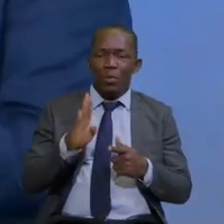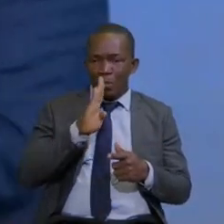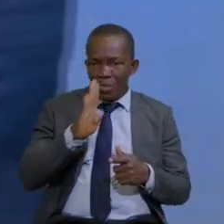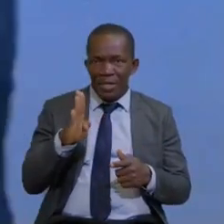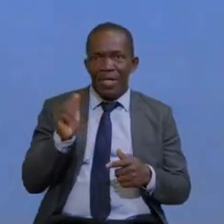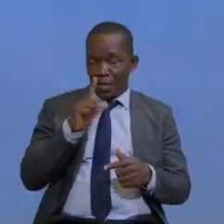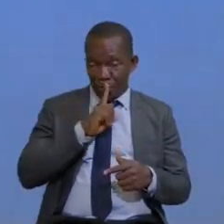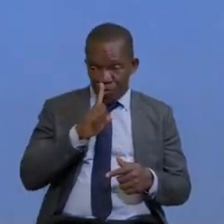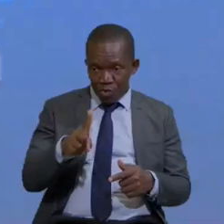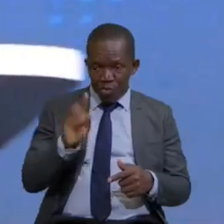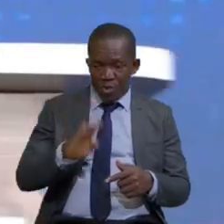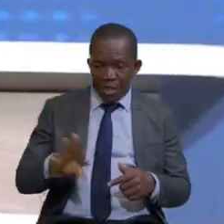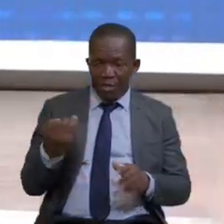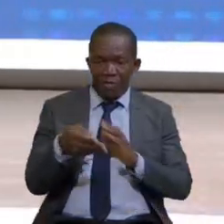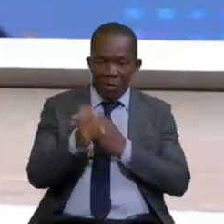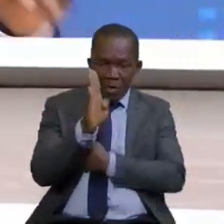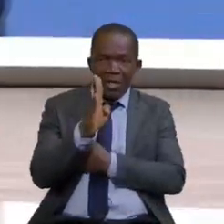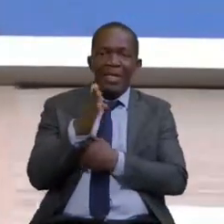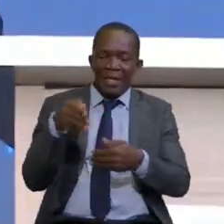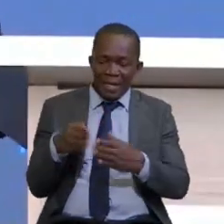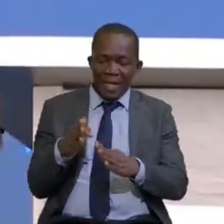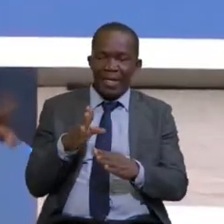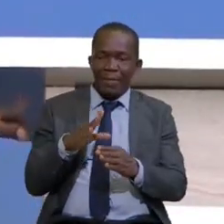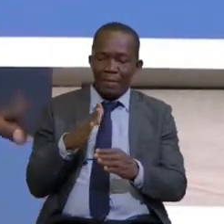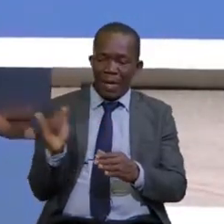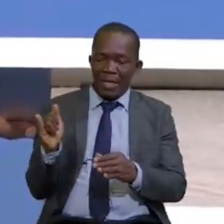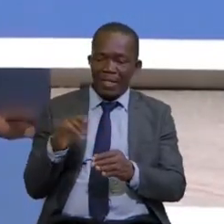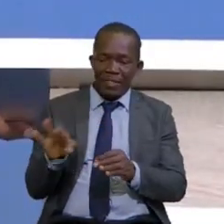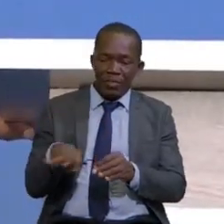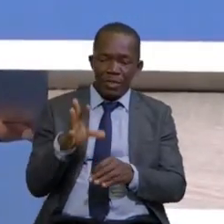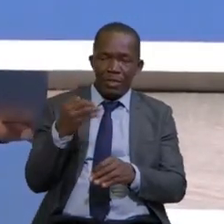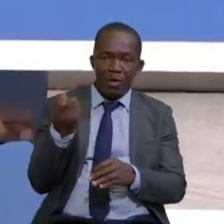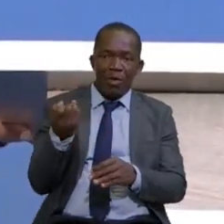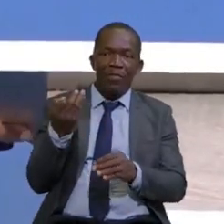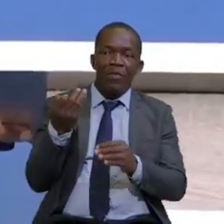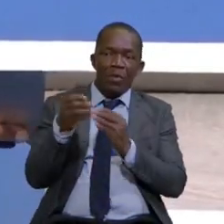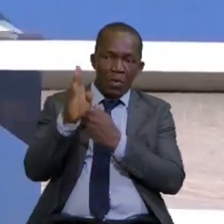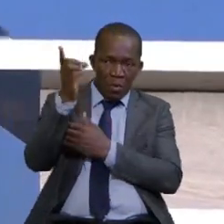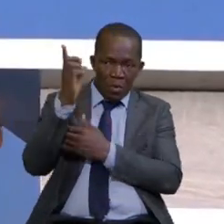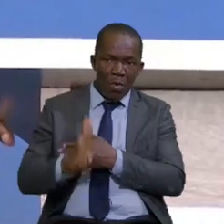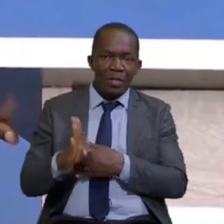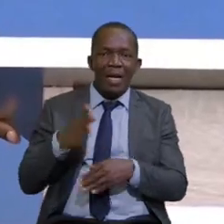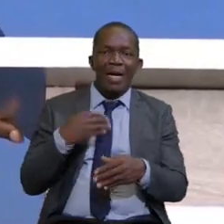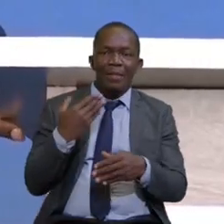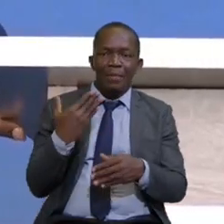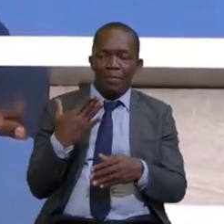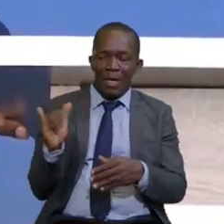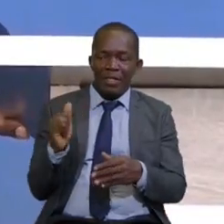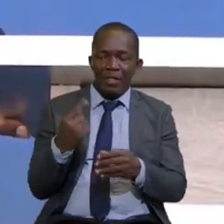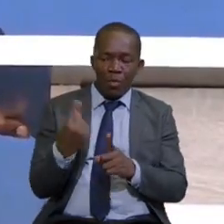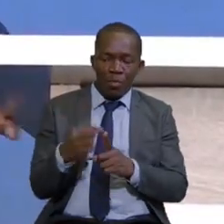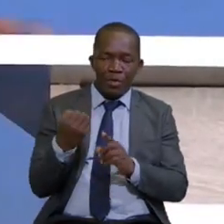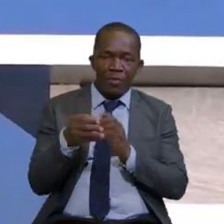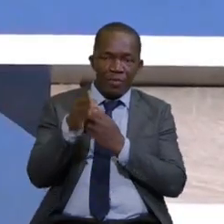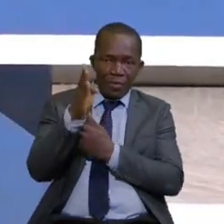contrôlé par l'Esprit et par les Écritures. Il dit, car il faut qu'il règne jusqu'à ce qu'il